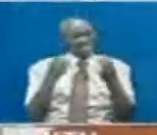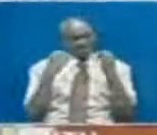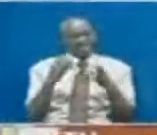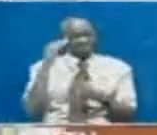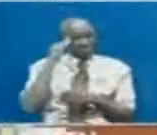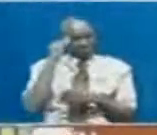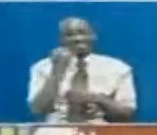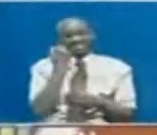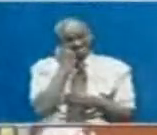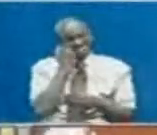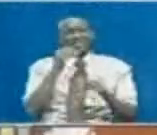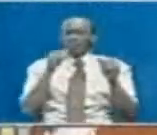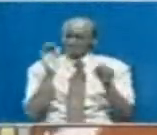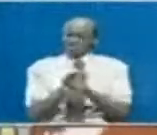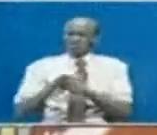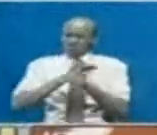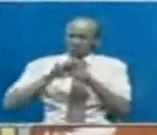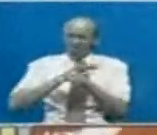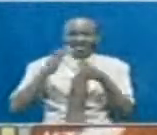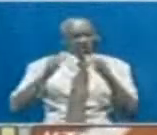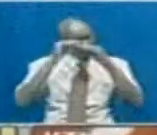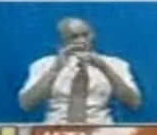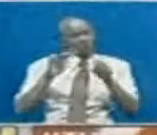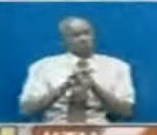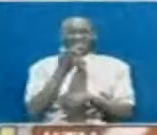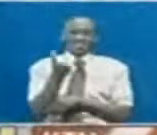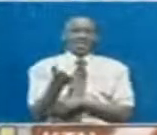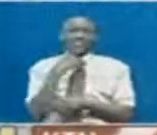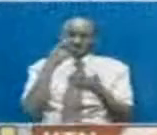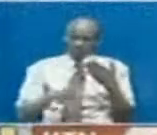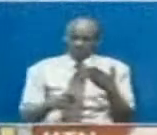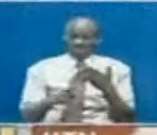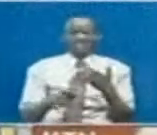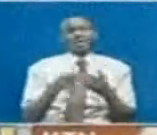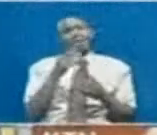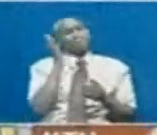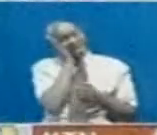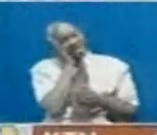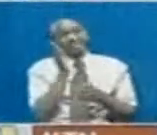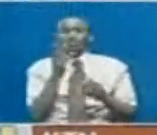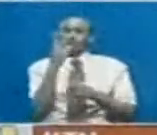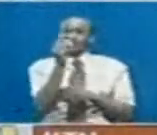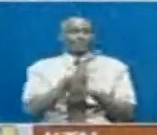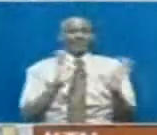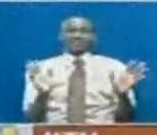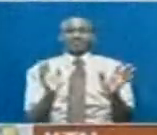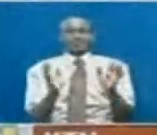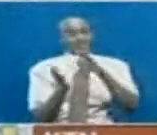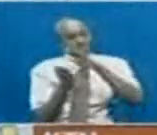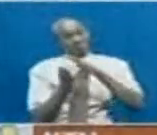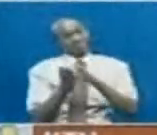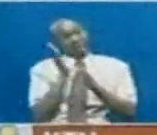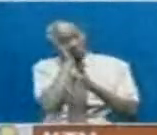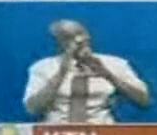ambao wamepona, wadi hii inapata msongamano ikizingatiwa kuwa ina vitanda 20 pekee. You see 20 beds